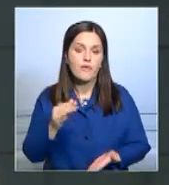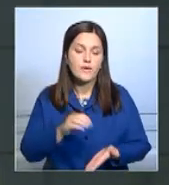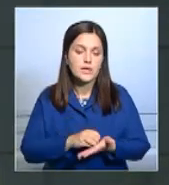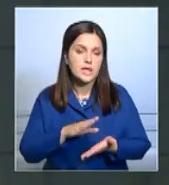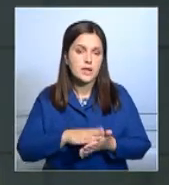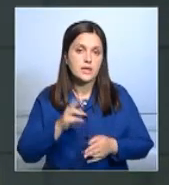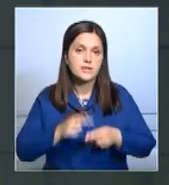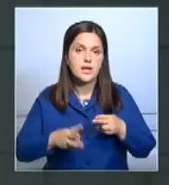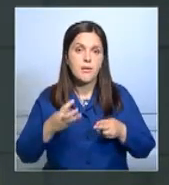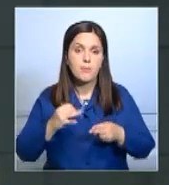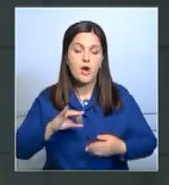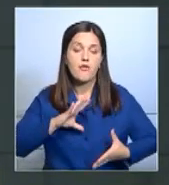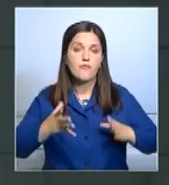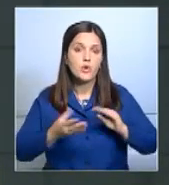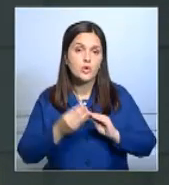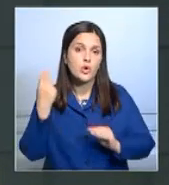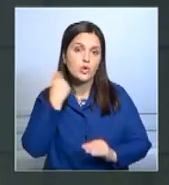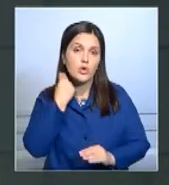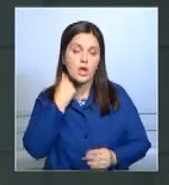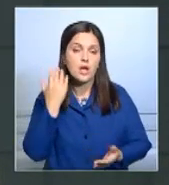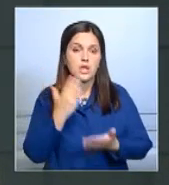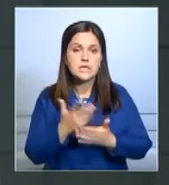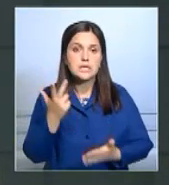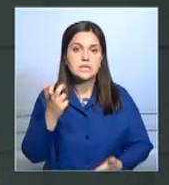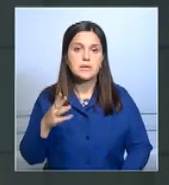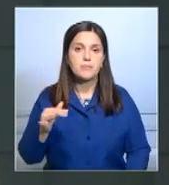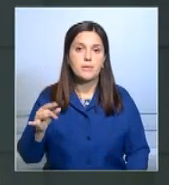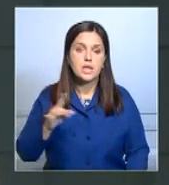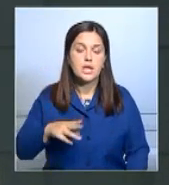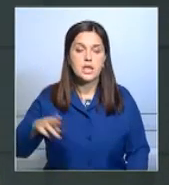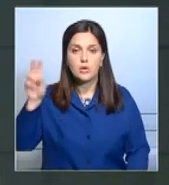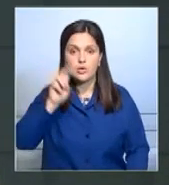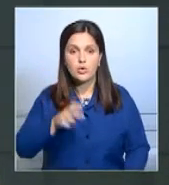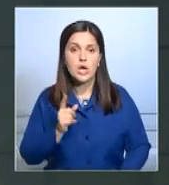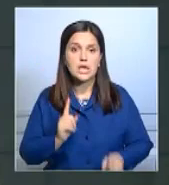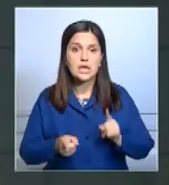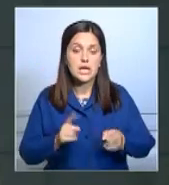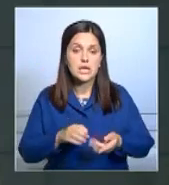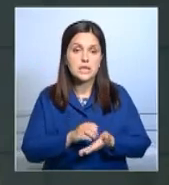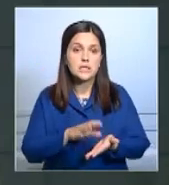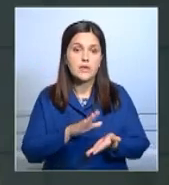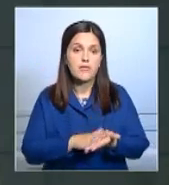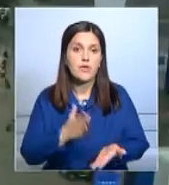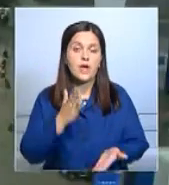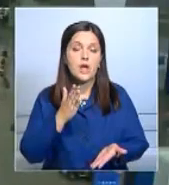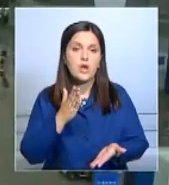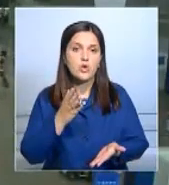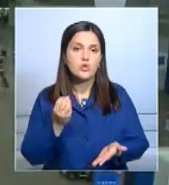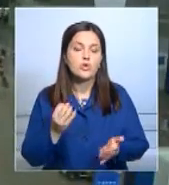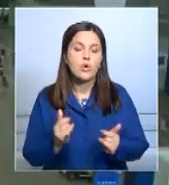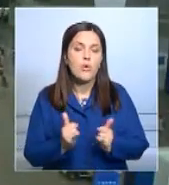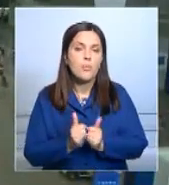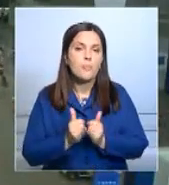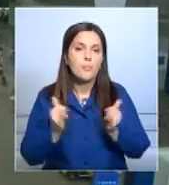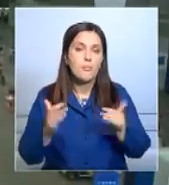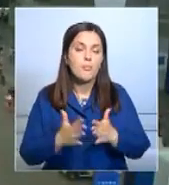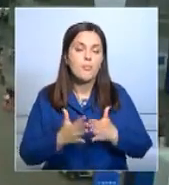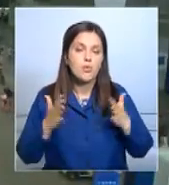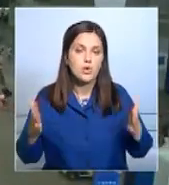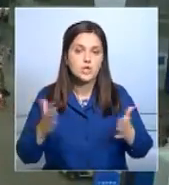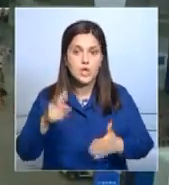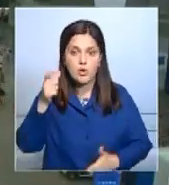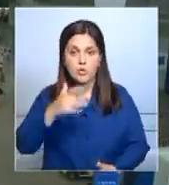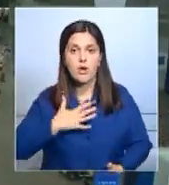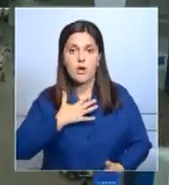мая совокупные долги составляли почти 300 миллиардов долларов. Реальные цифры, говорят аналитики, куда выше. Однако некоторые люди